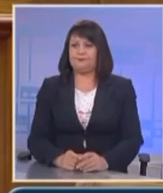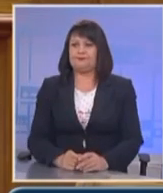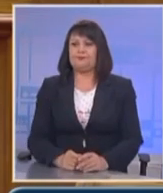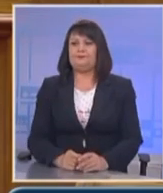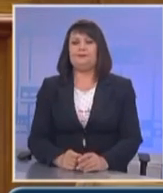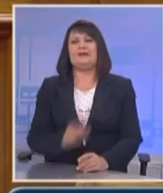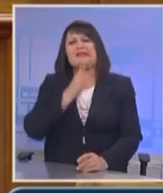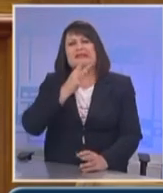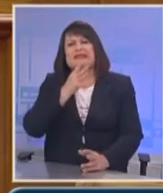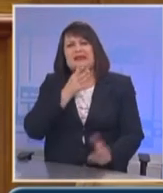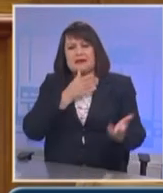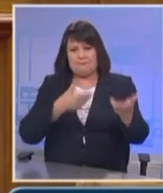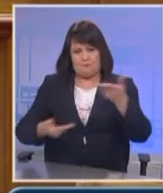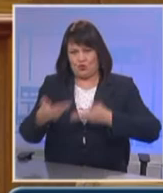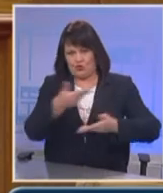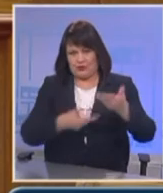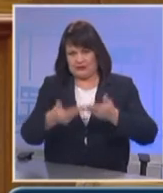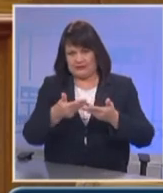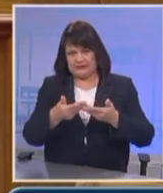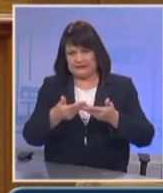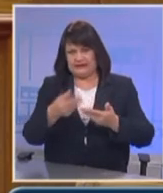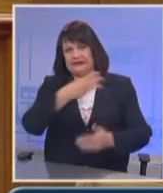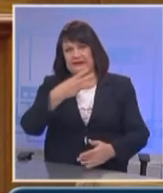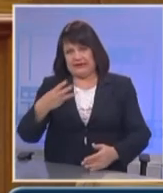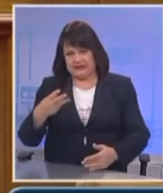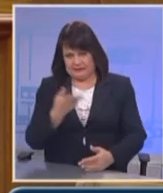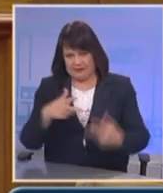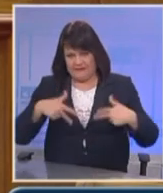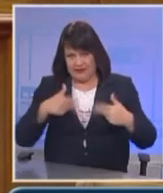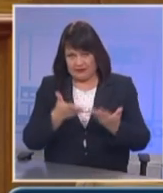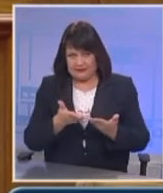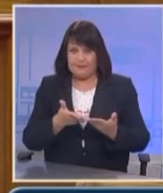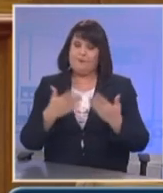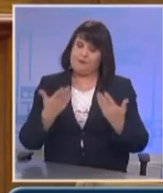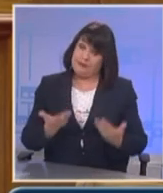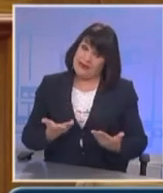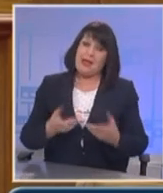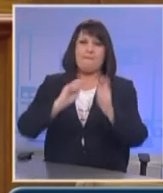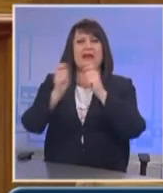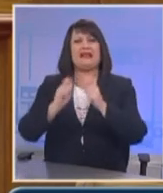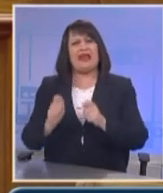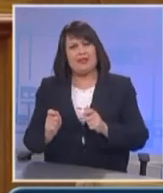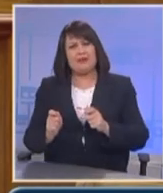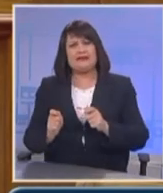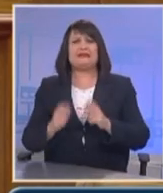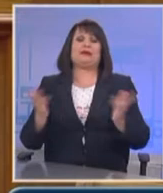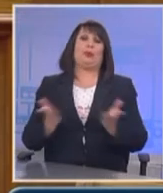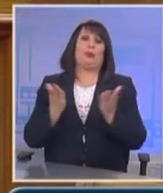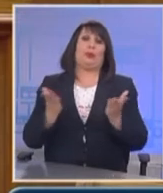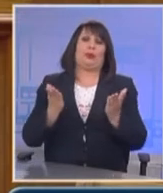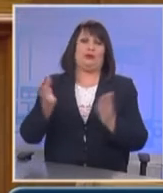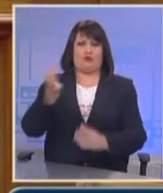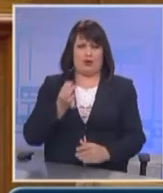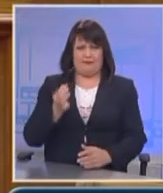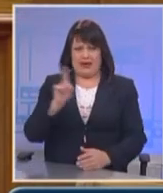οι αποσπασματικές που ακούστηκαν από τα στελέχη της κυβέρνησης και οι μεταρρυθμίσεις στις οποίες αναφέρθηκε